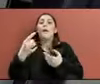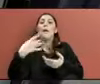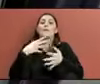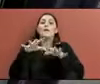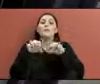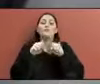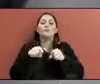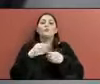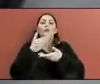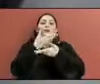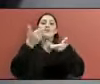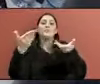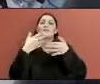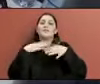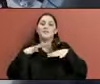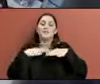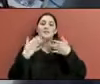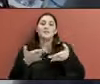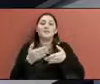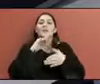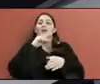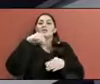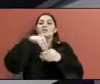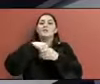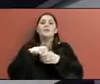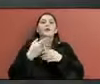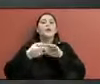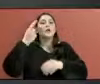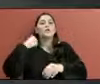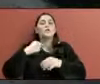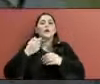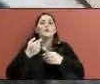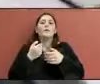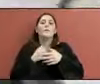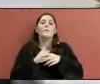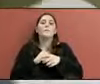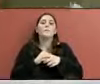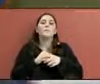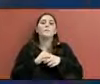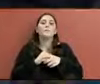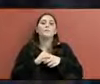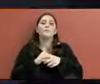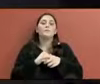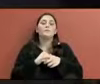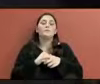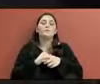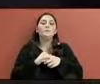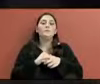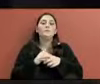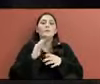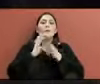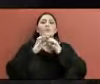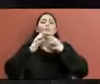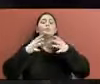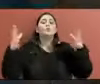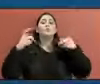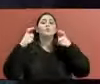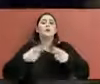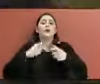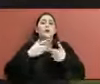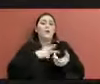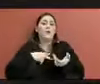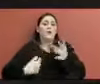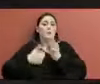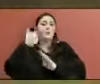da paylaşmak isterim. Tabii. Yaşlılarla ilgili. Geçtiğimiz haftaydı sanırım. Büyükşehir Belediye Başkanımız bir